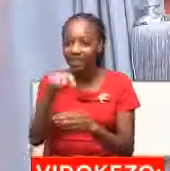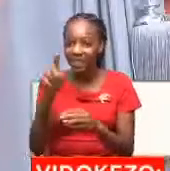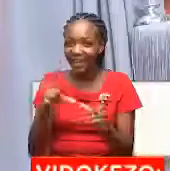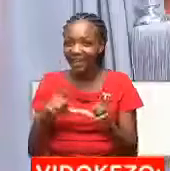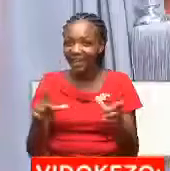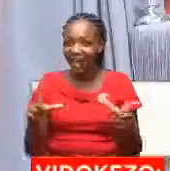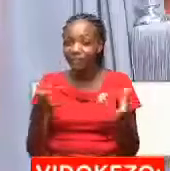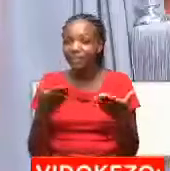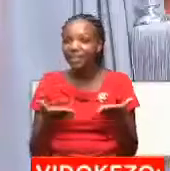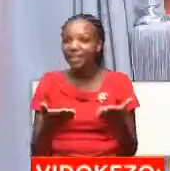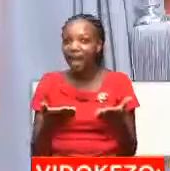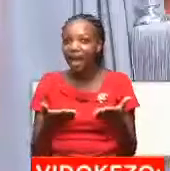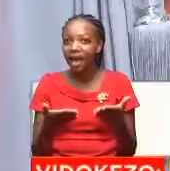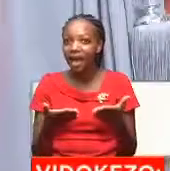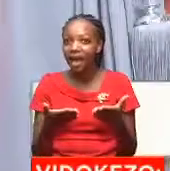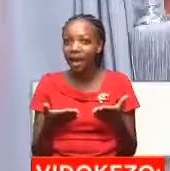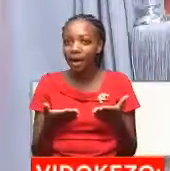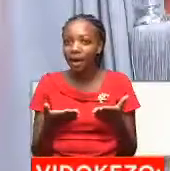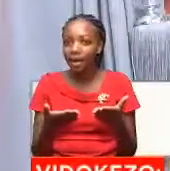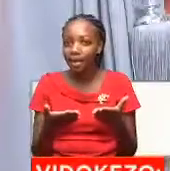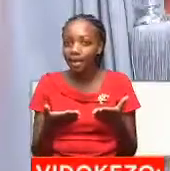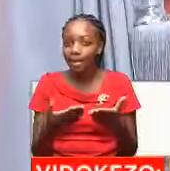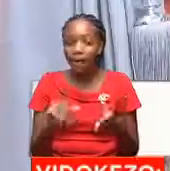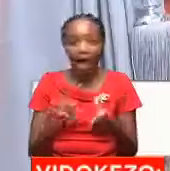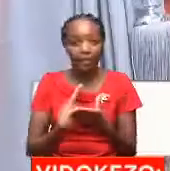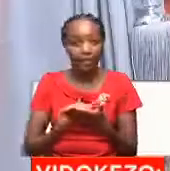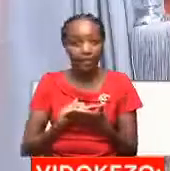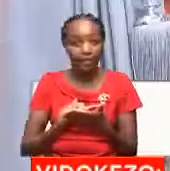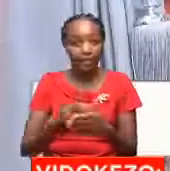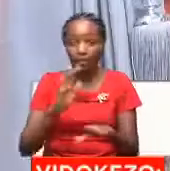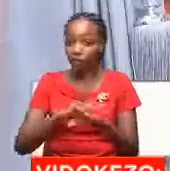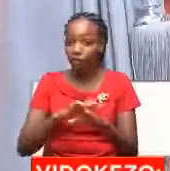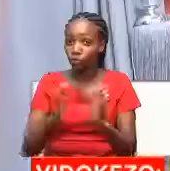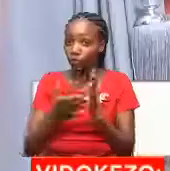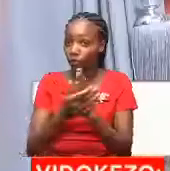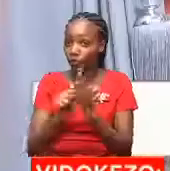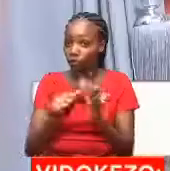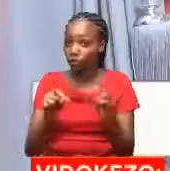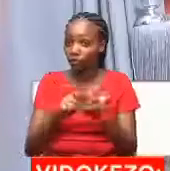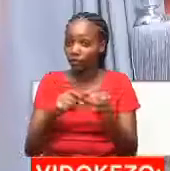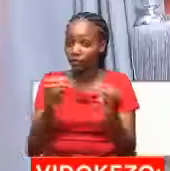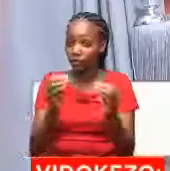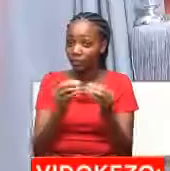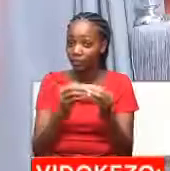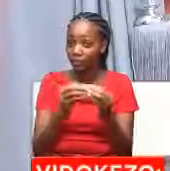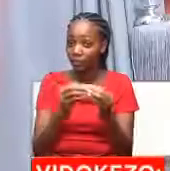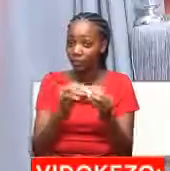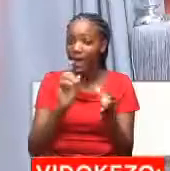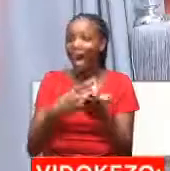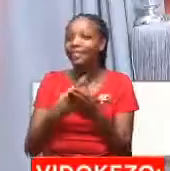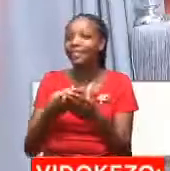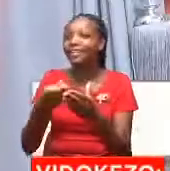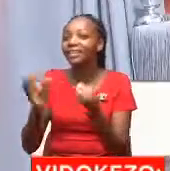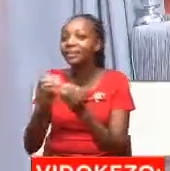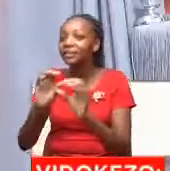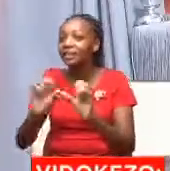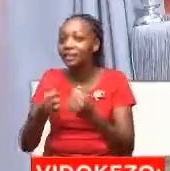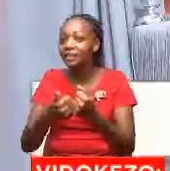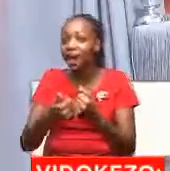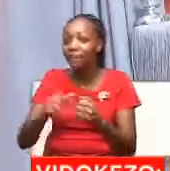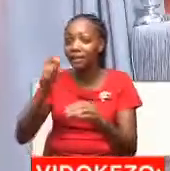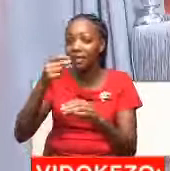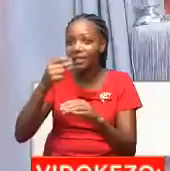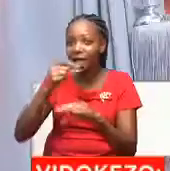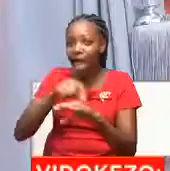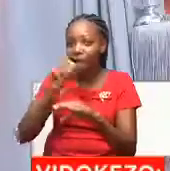nchini, ikiwa ni zaidi ya taaluma kuliko kazi. Katika mikutano au mkutano ulioandaliwa katika kaunti ya Embu,